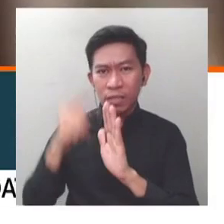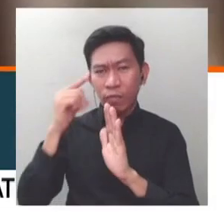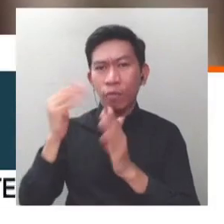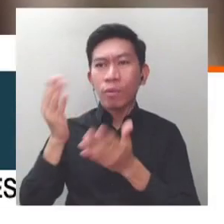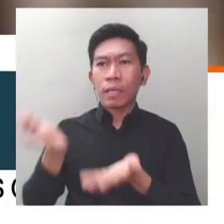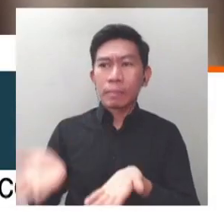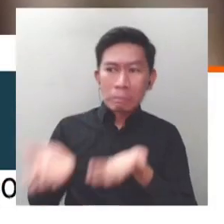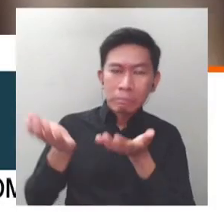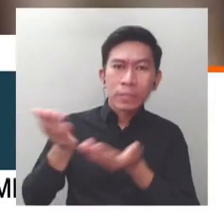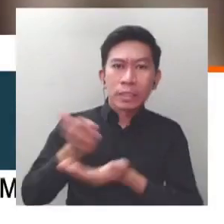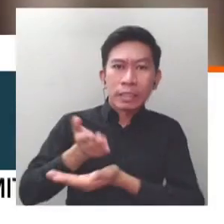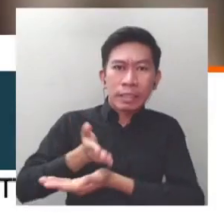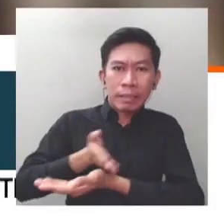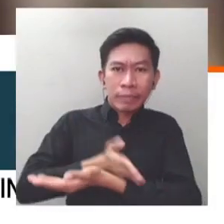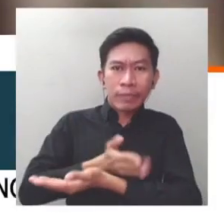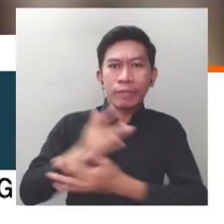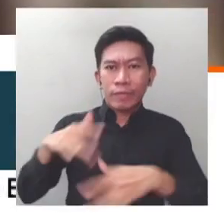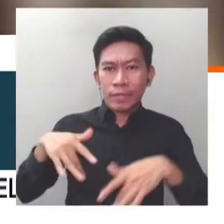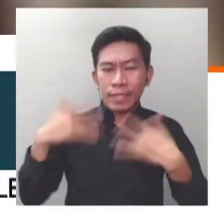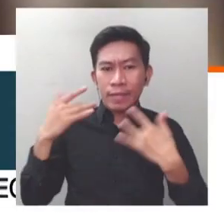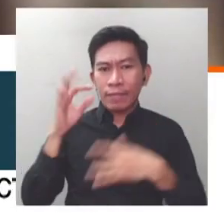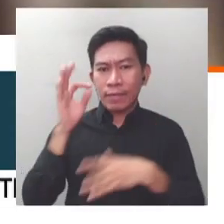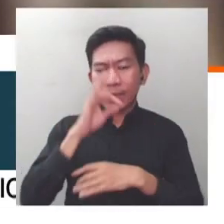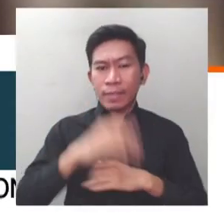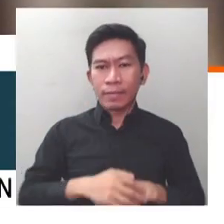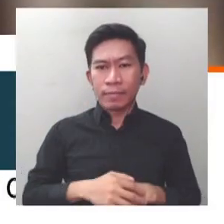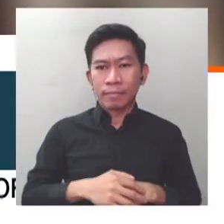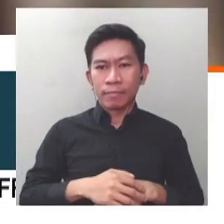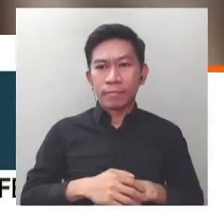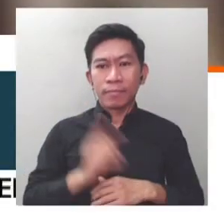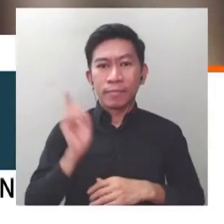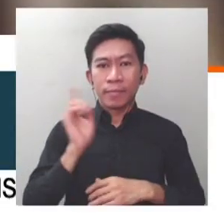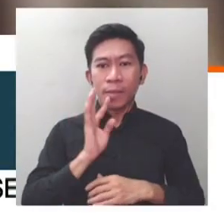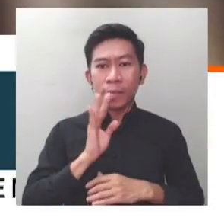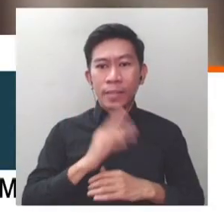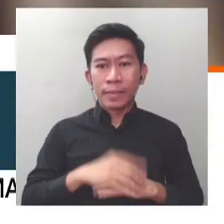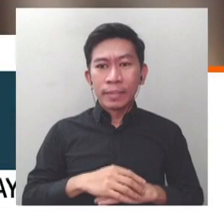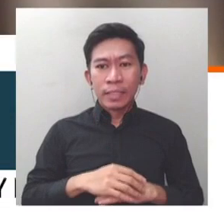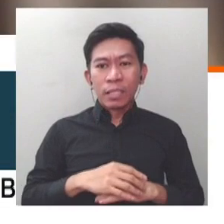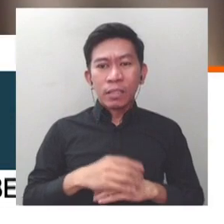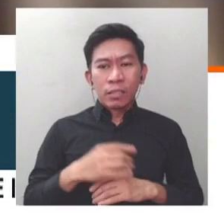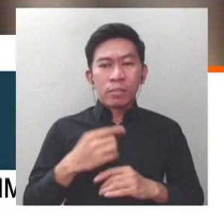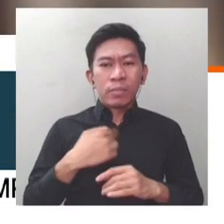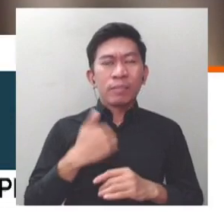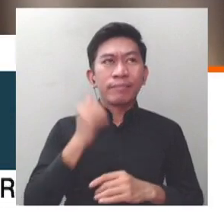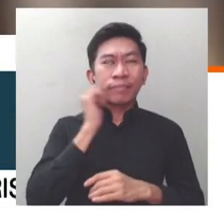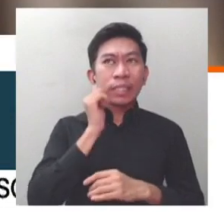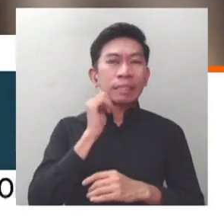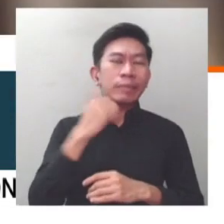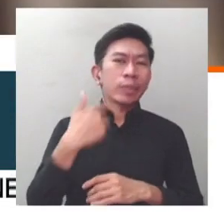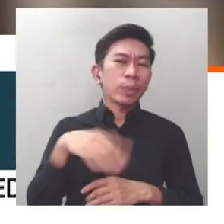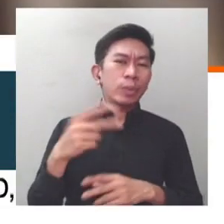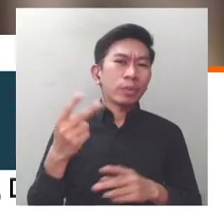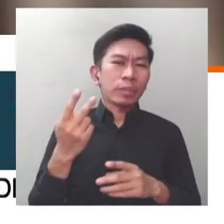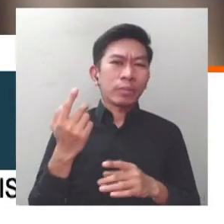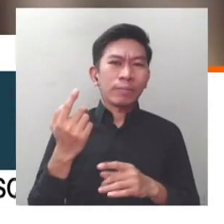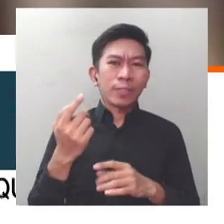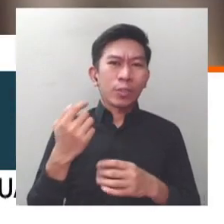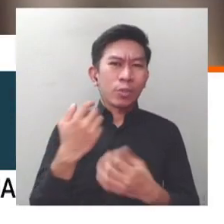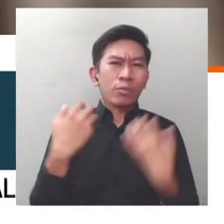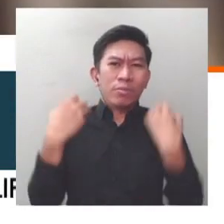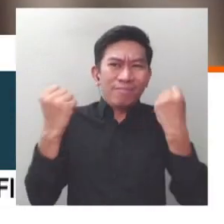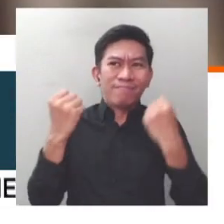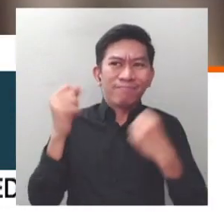Masyado daw akong critical kay Presidente Marcos at even the